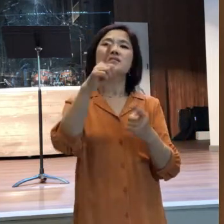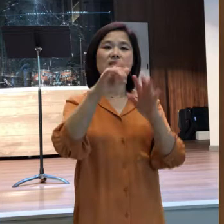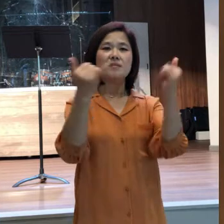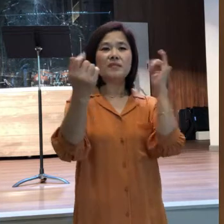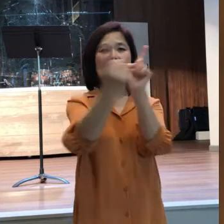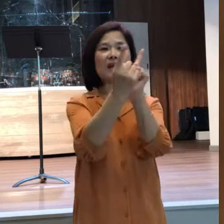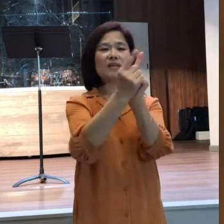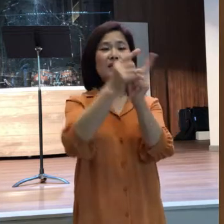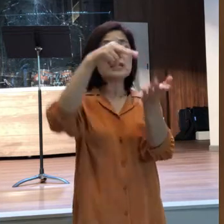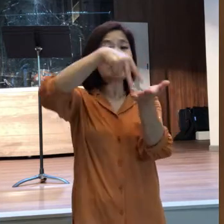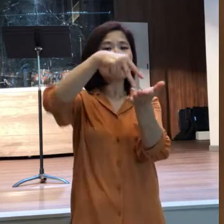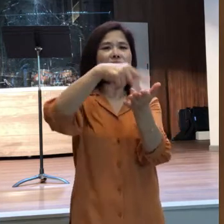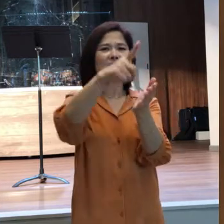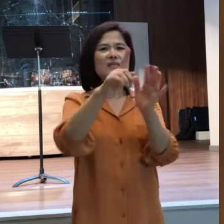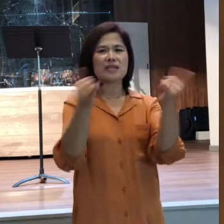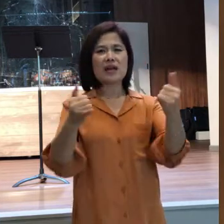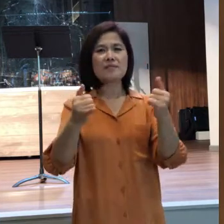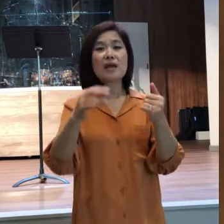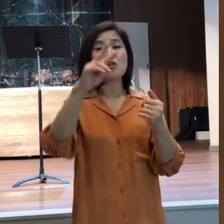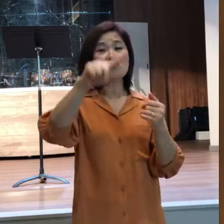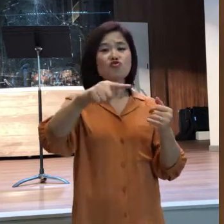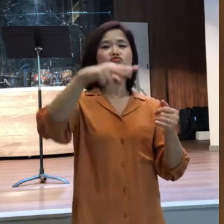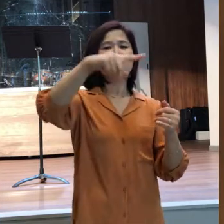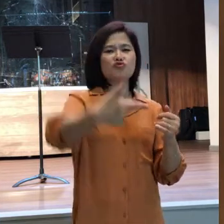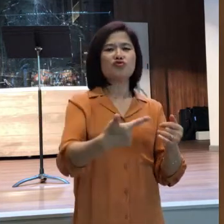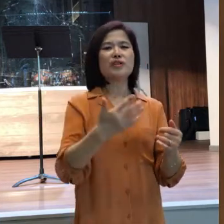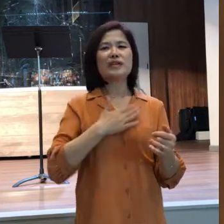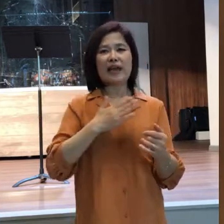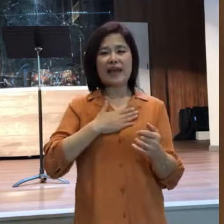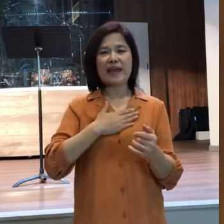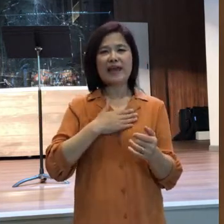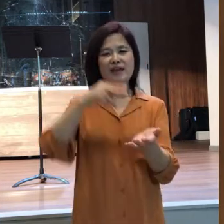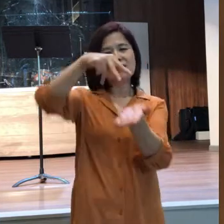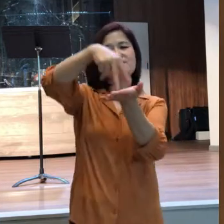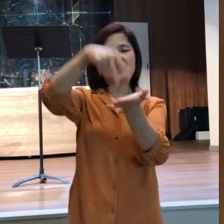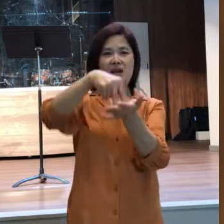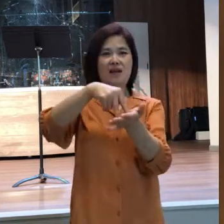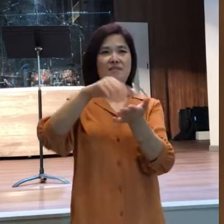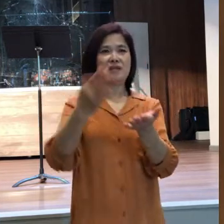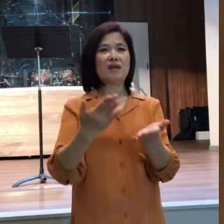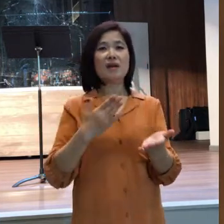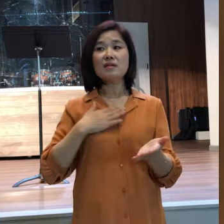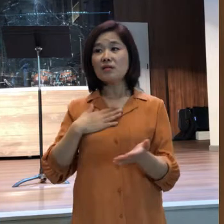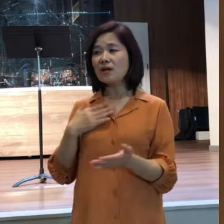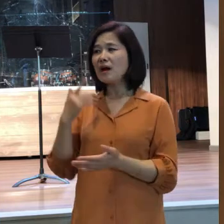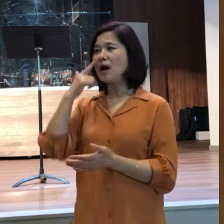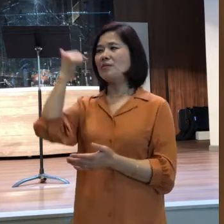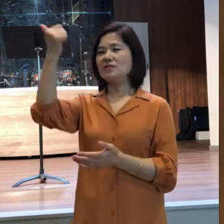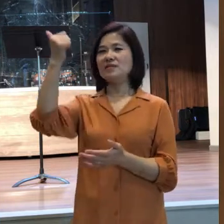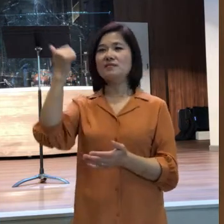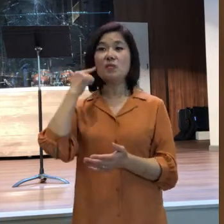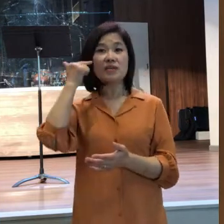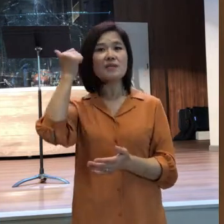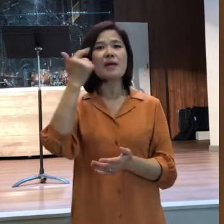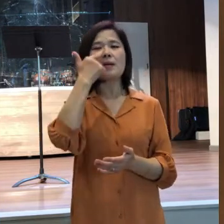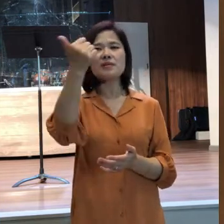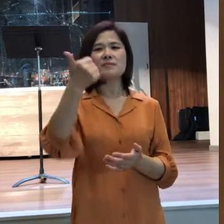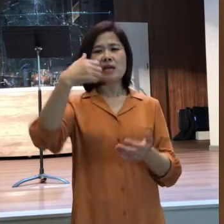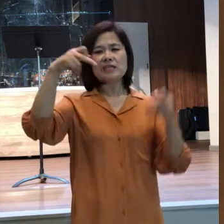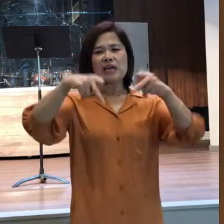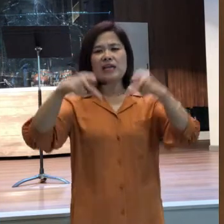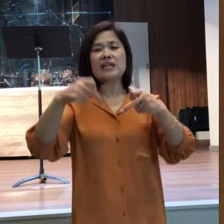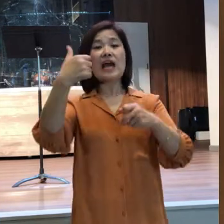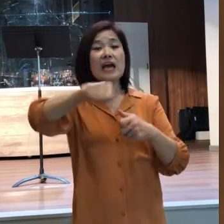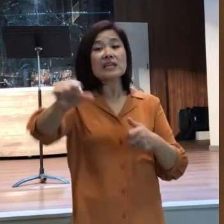대하는 태도가 그 사람의 수준이고 나라의 급입니다. 저희 아버지는 장애인 아들을